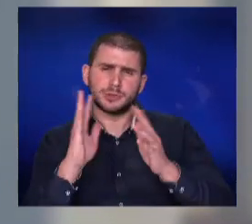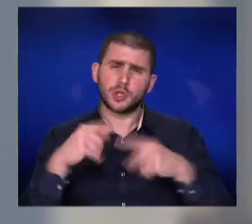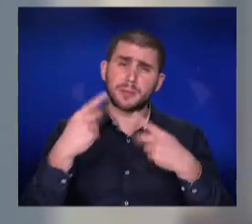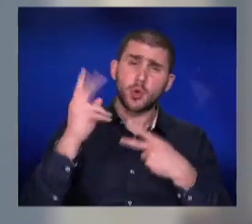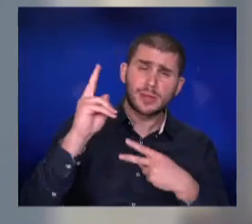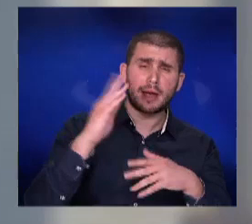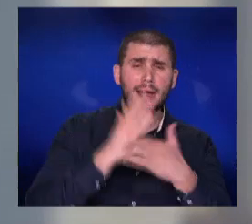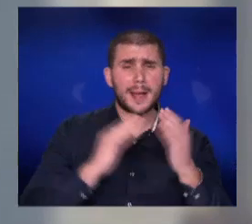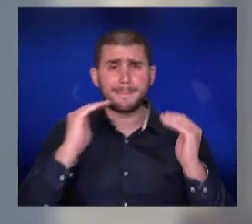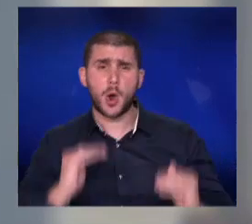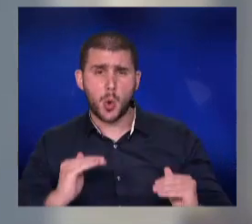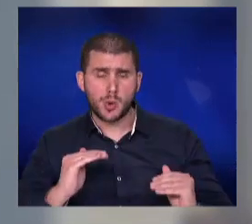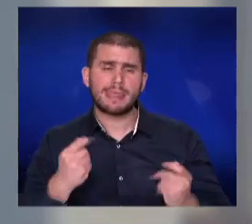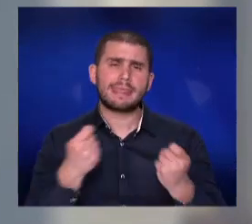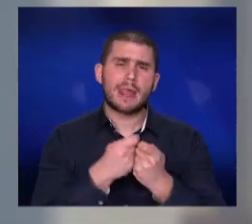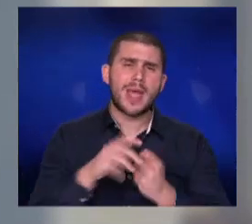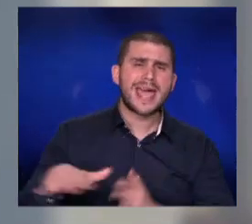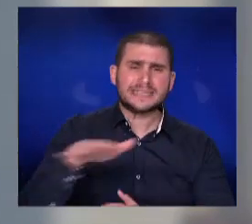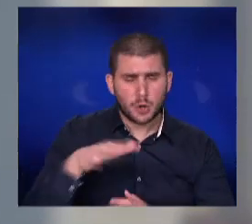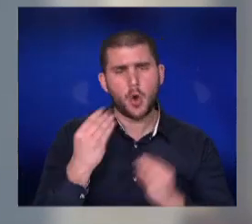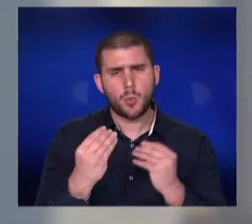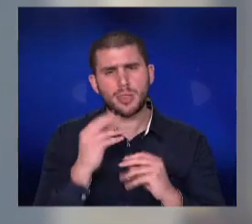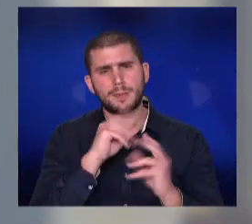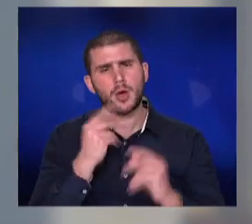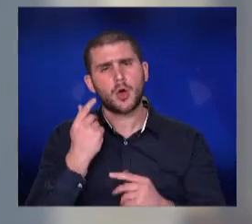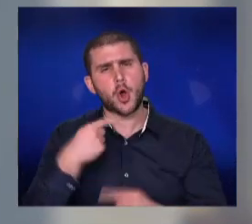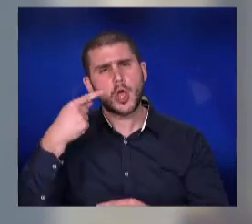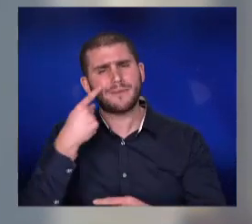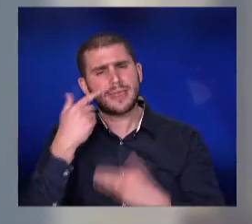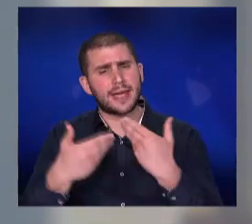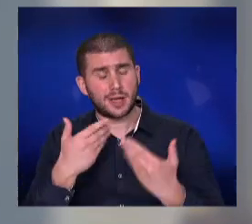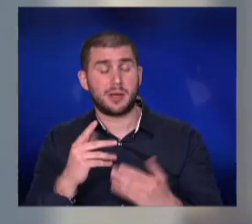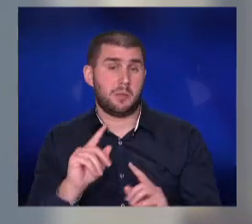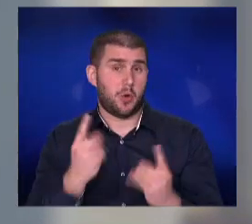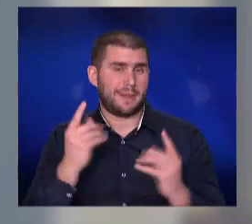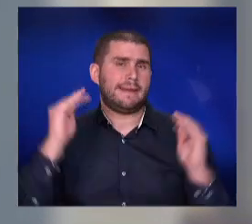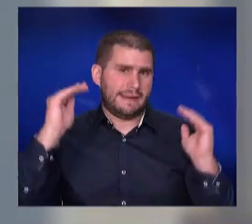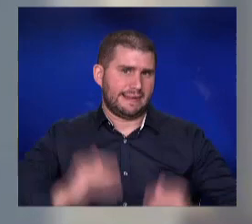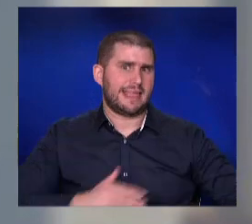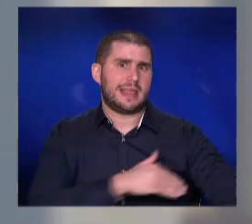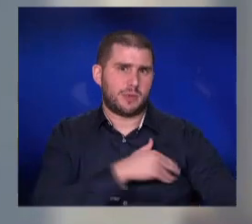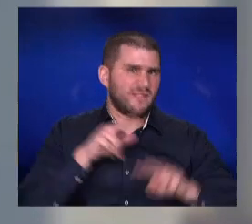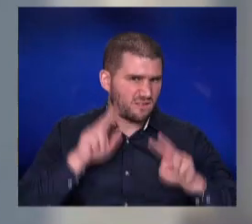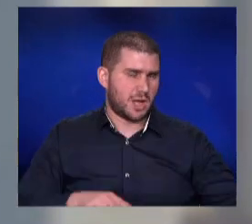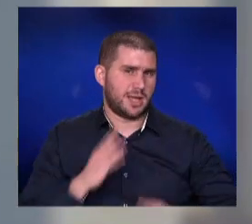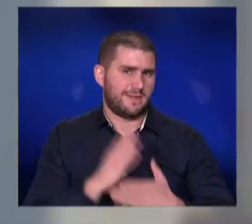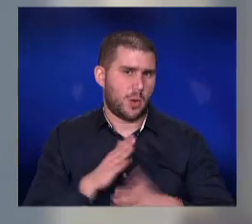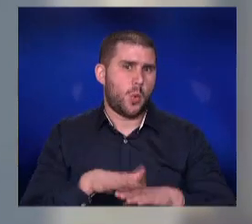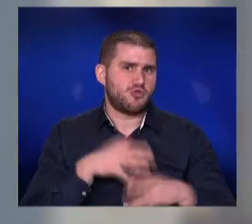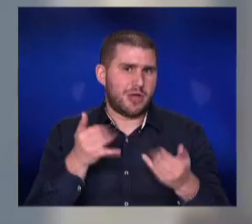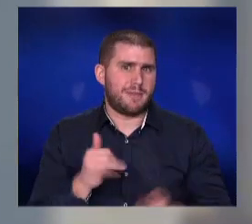ימים של פחות, תלוי גם באזורים. תכף נעבור יום יום ונראה כל דבר. בכל מקרה, ירידה בטמפרטורות ניכרת, כבר הורגשה